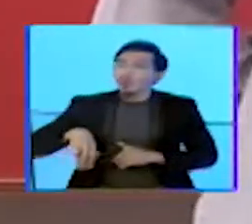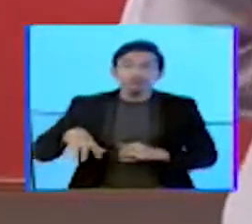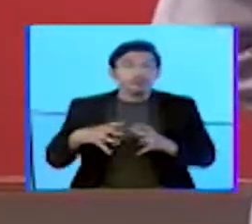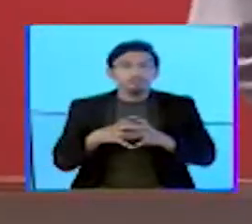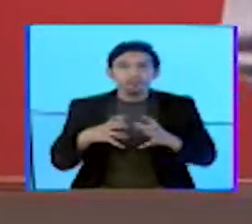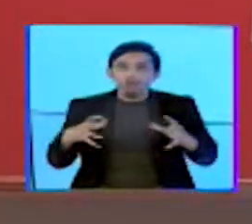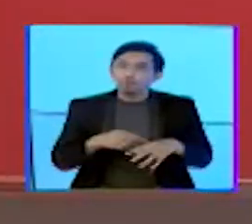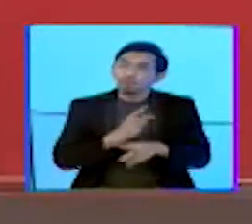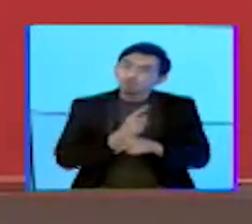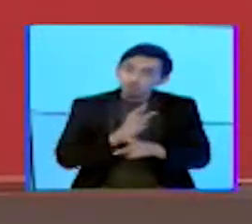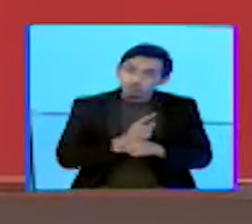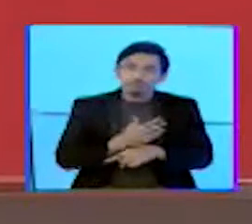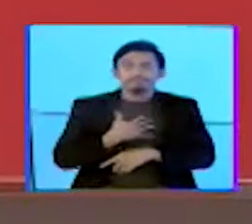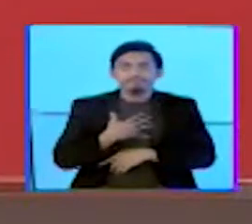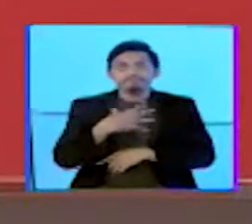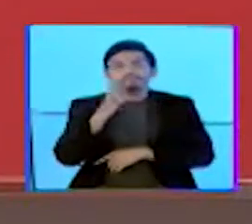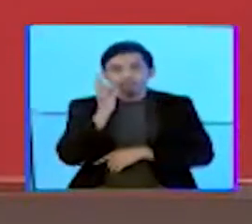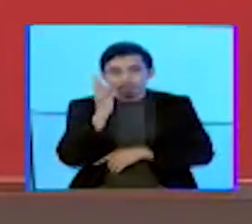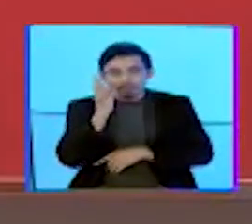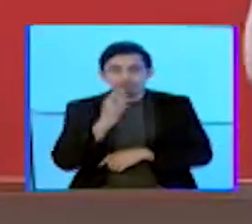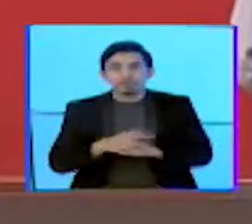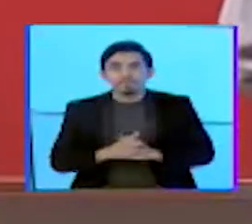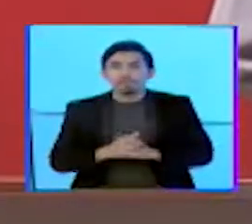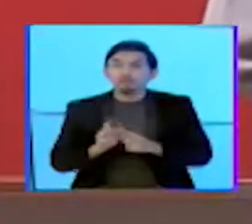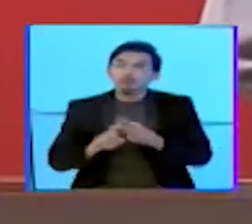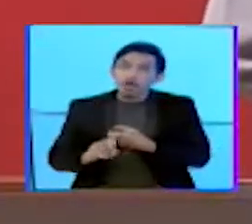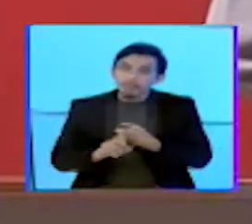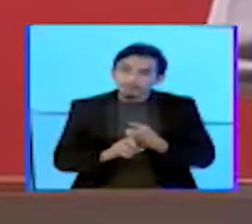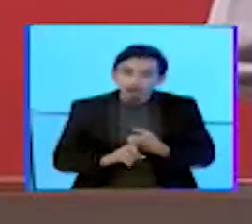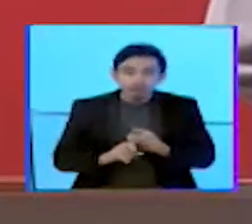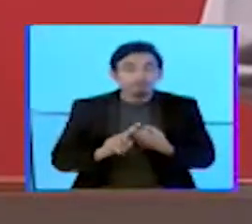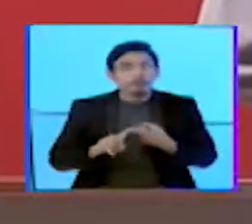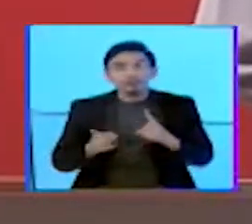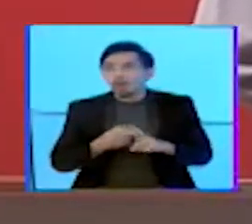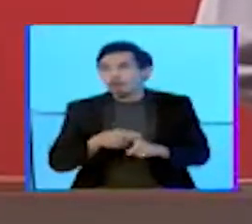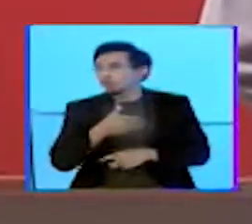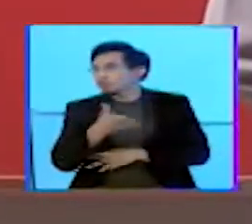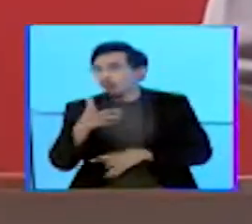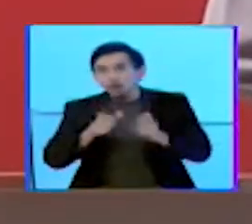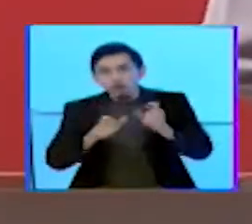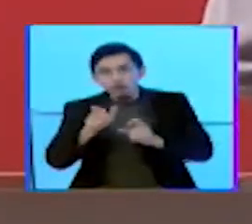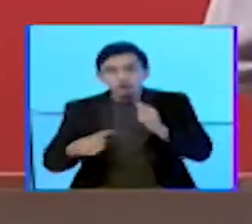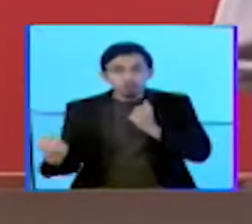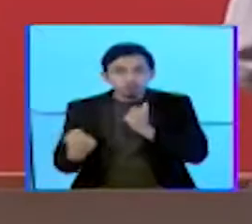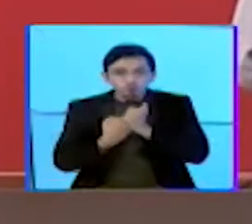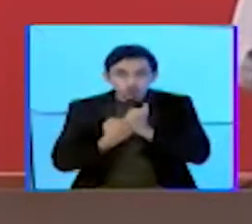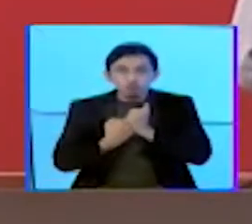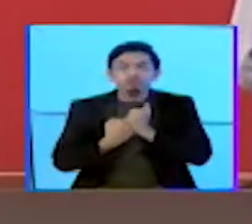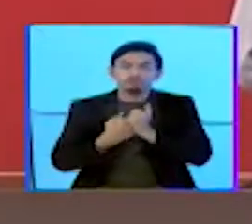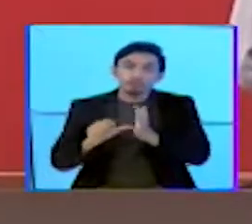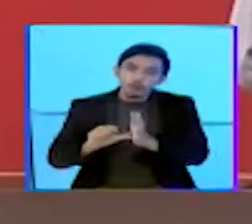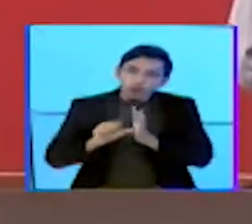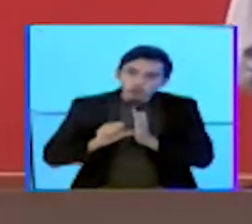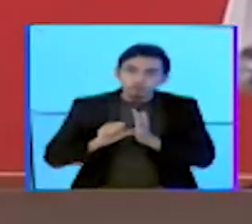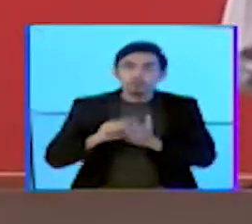saya para sahabat dan kerabat dan pastinya untuk semua pihak yang sudah selalu mendukung dan membantu perjalanan karir